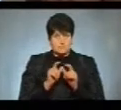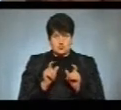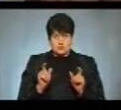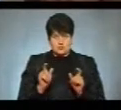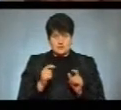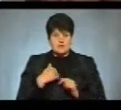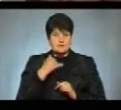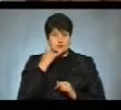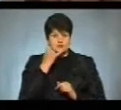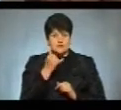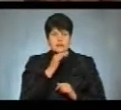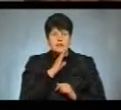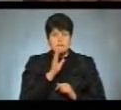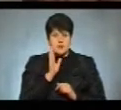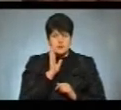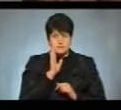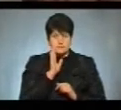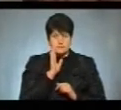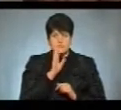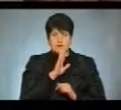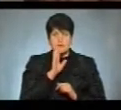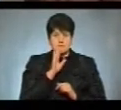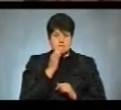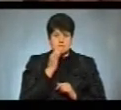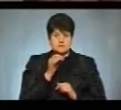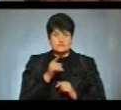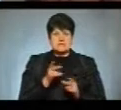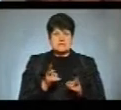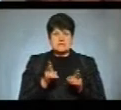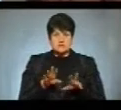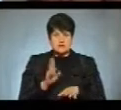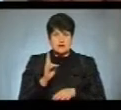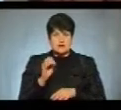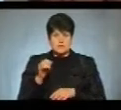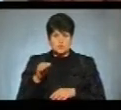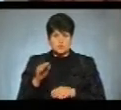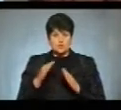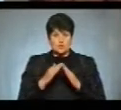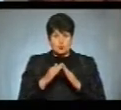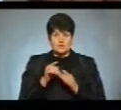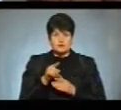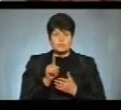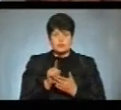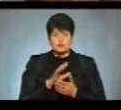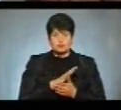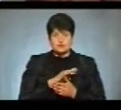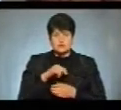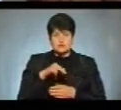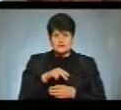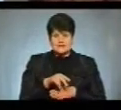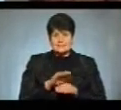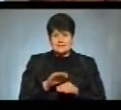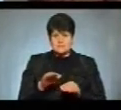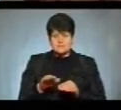я перезвонила до мами. Мама мені сказала, що вона залишила Катю вдома і що вони мали сходити з дітьми до лікаря